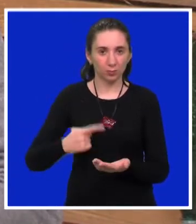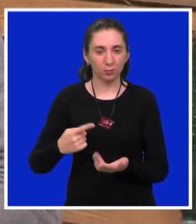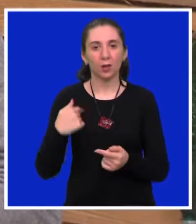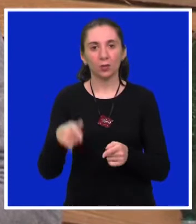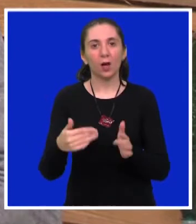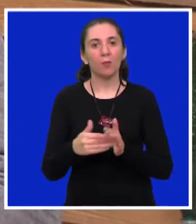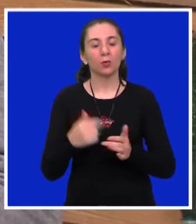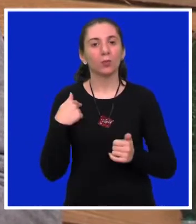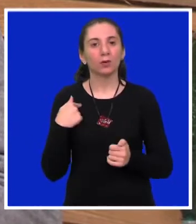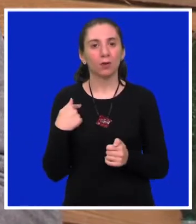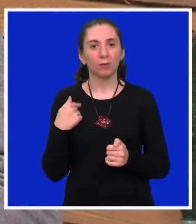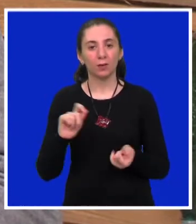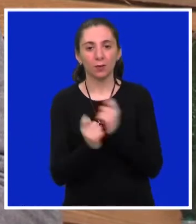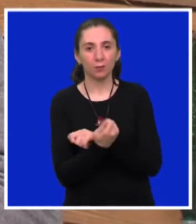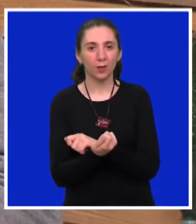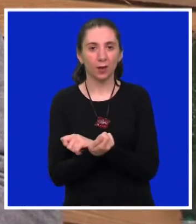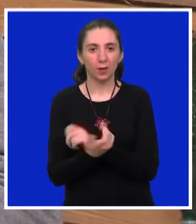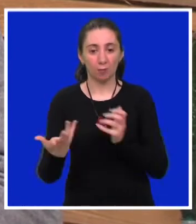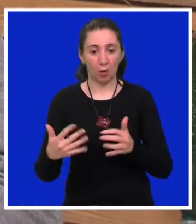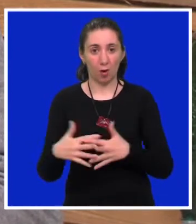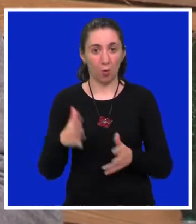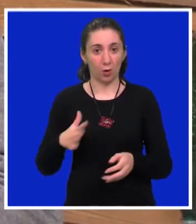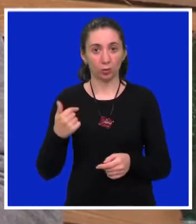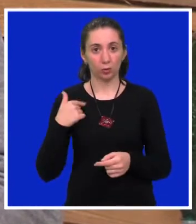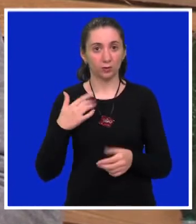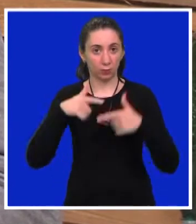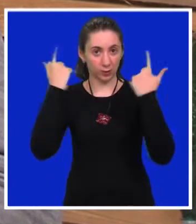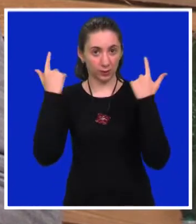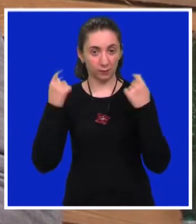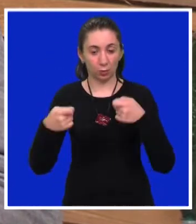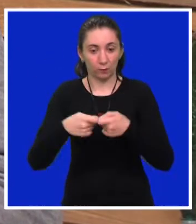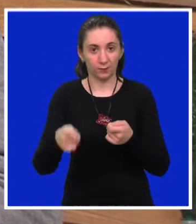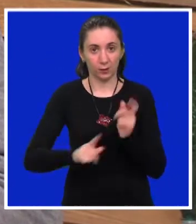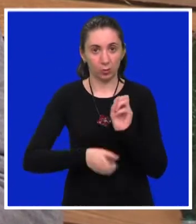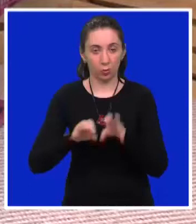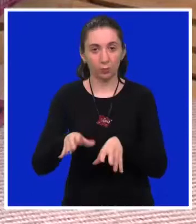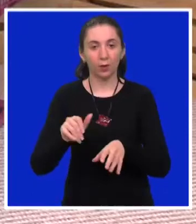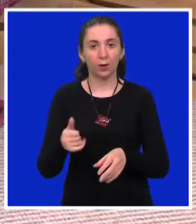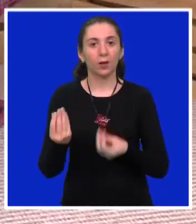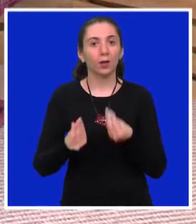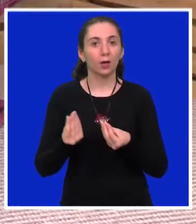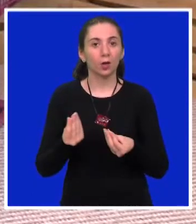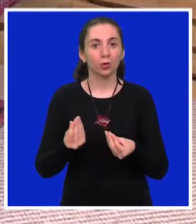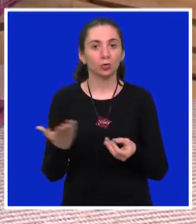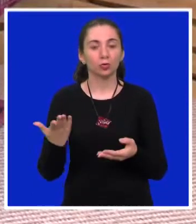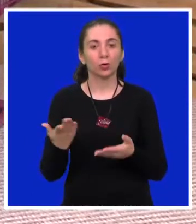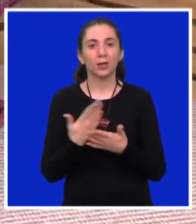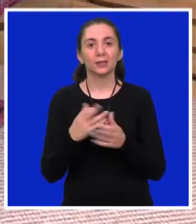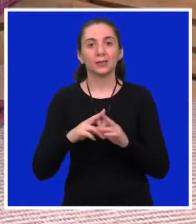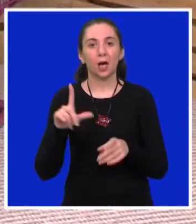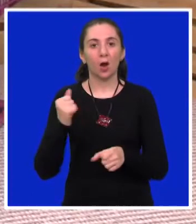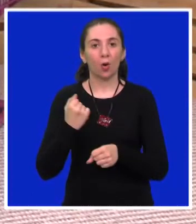ta potreba da mi mijenjamo kao građani svoju svijest oko otpada, je u stvari nešto što je